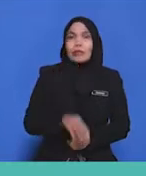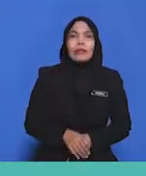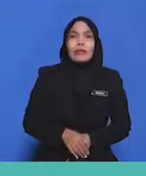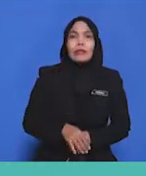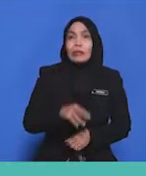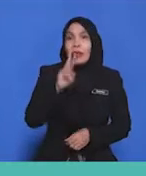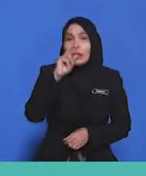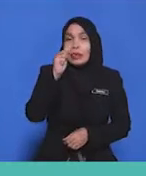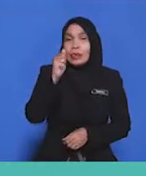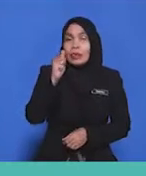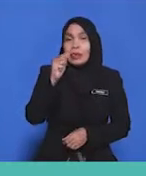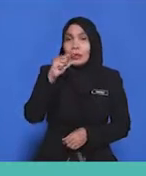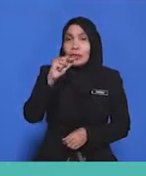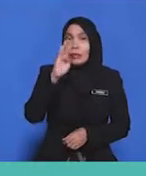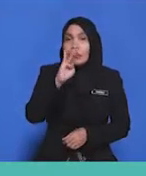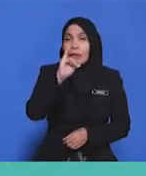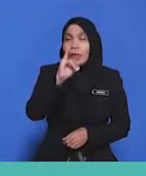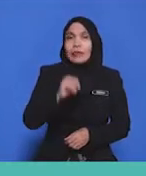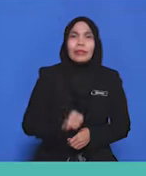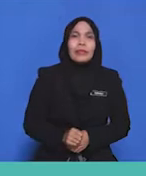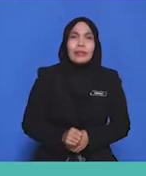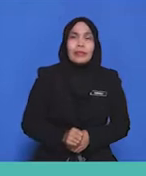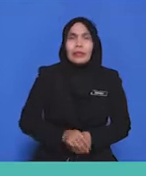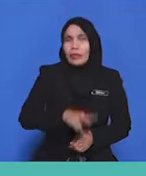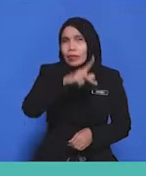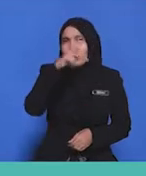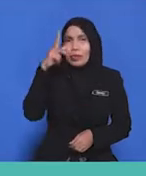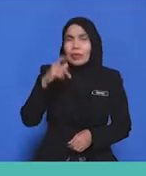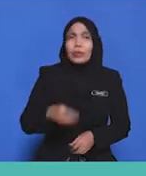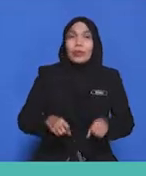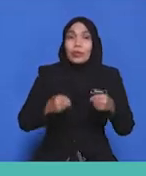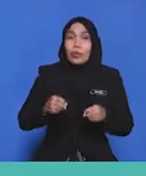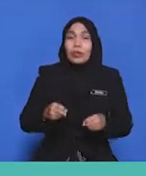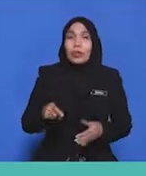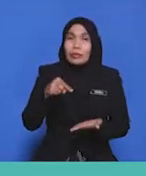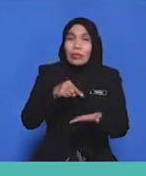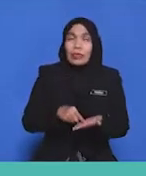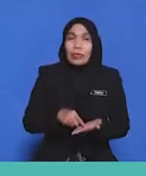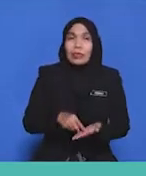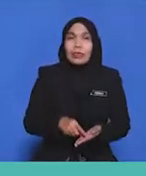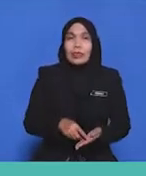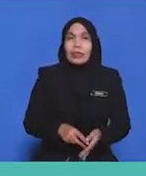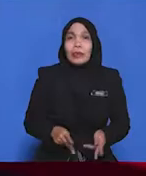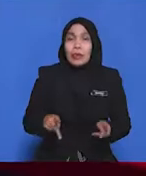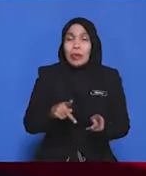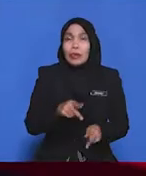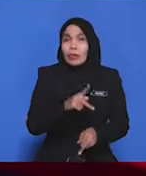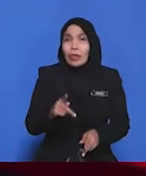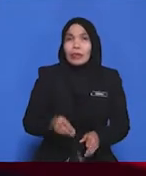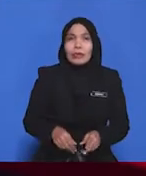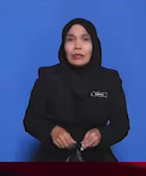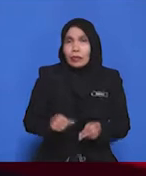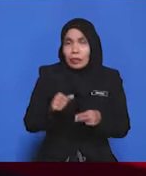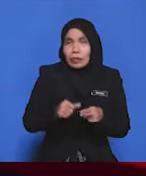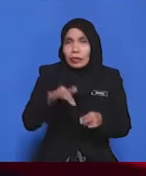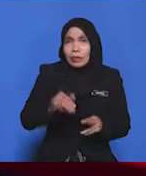disiplin latihan yang tinggi sebagai tingkat teratas penyumbang dalam kejayaan seseorang. Selain